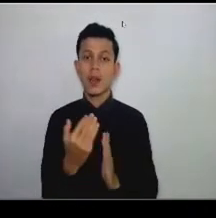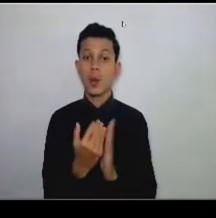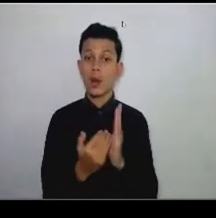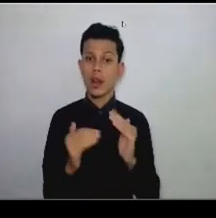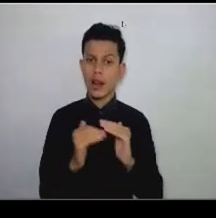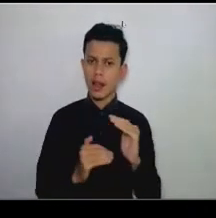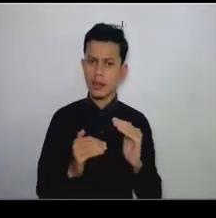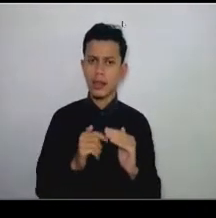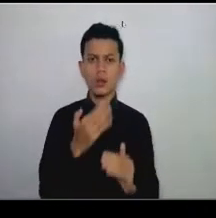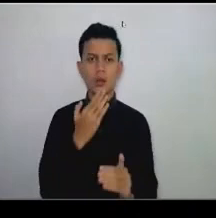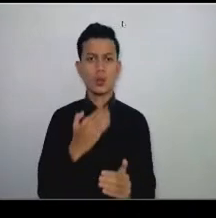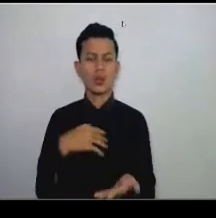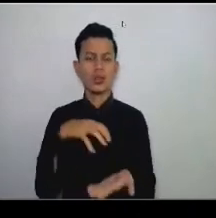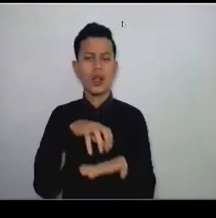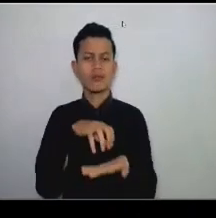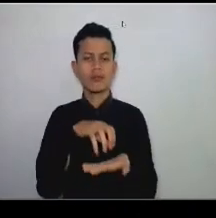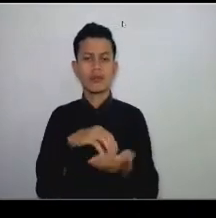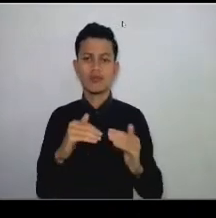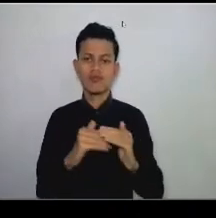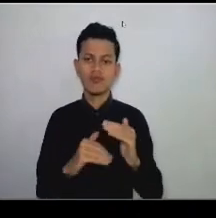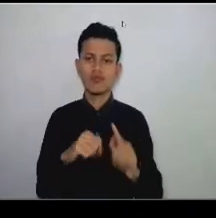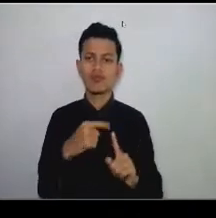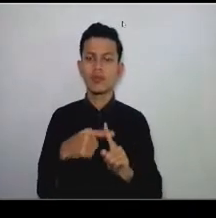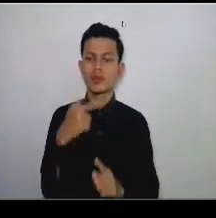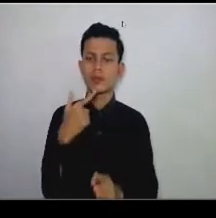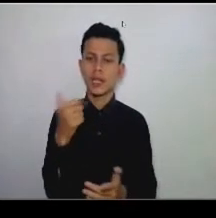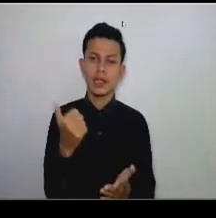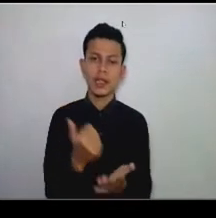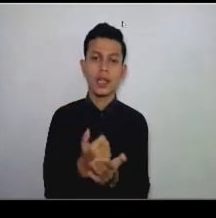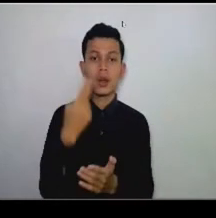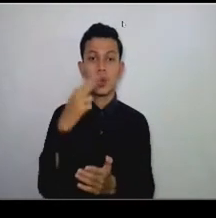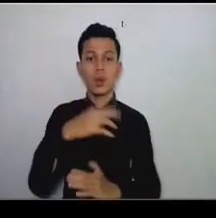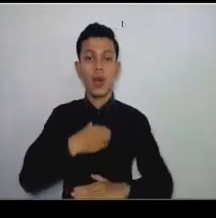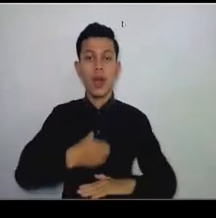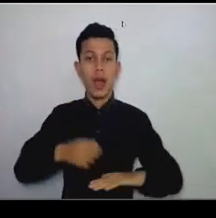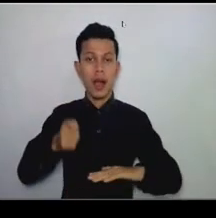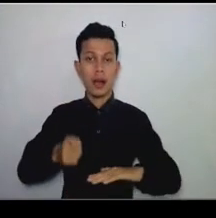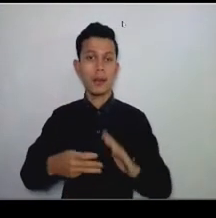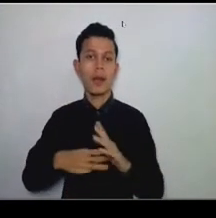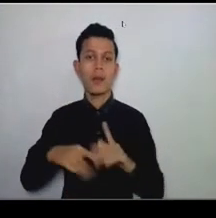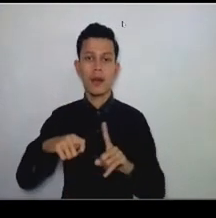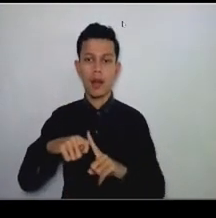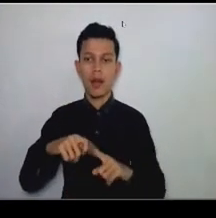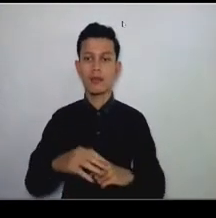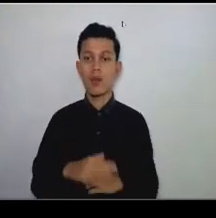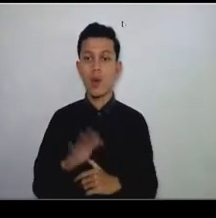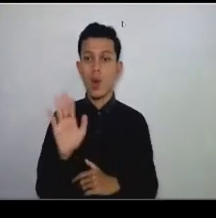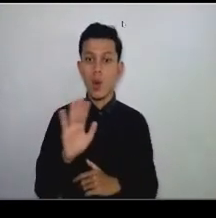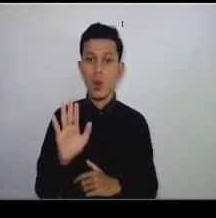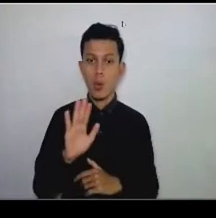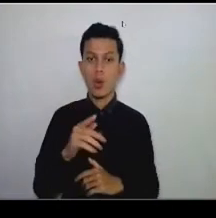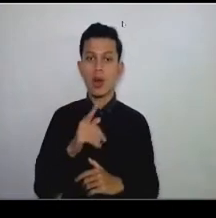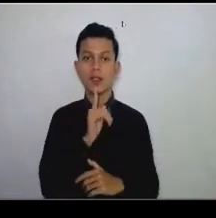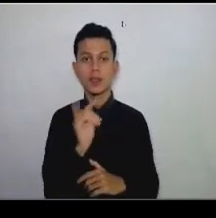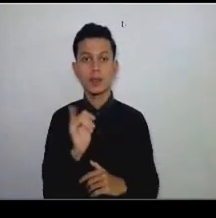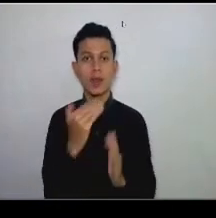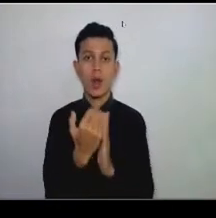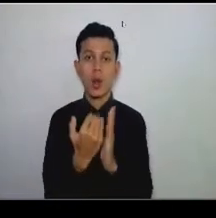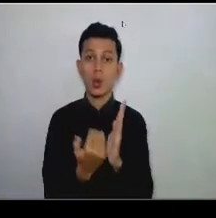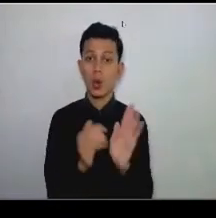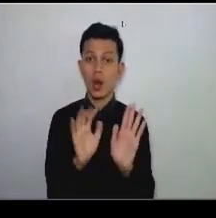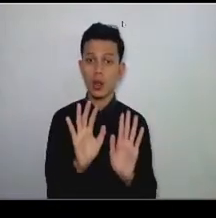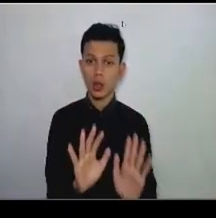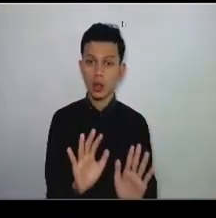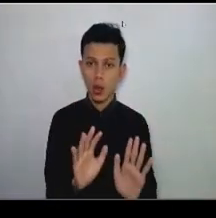yanga memiliki kedudukan mendasar dan fundamental bagi hakim konstitusi bukan sekedar pajangan formalitas yang